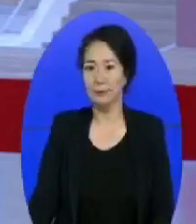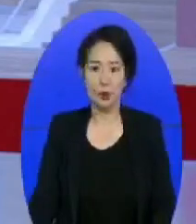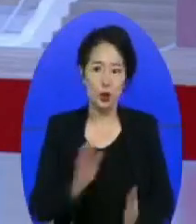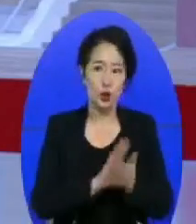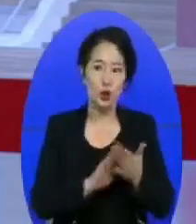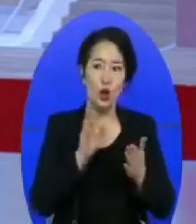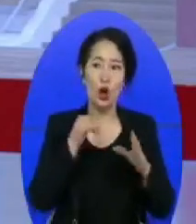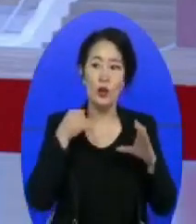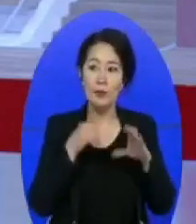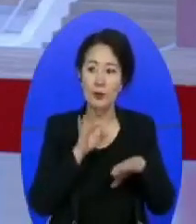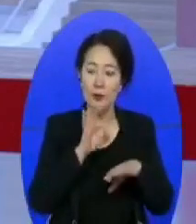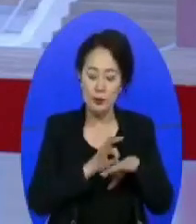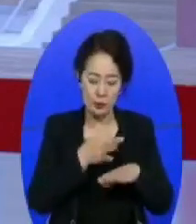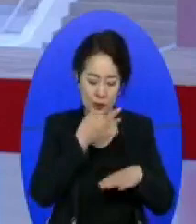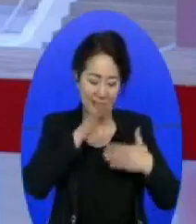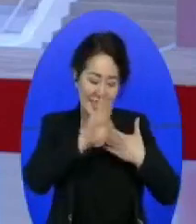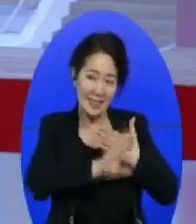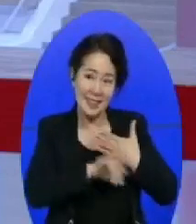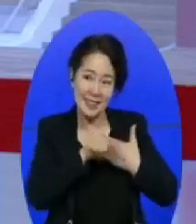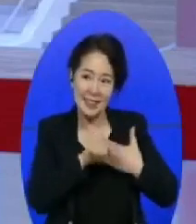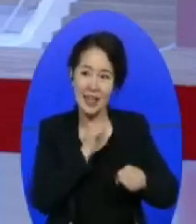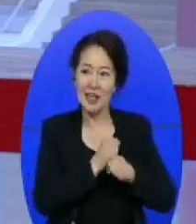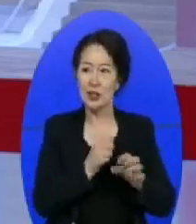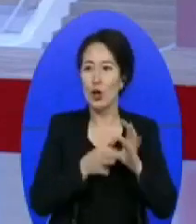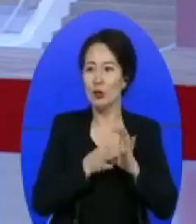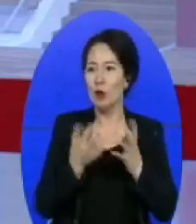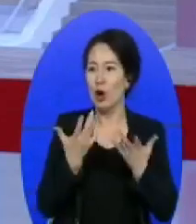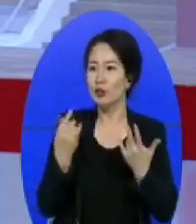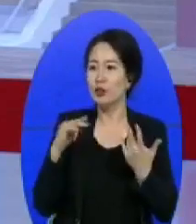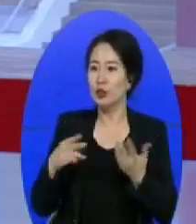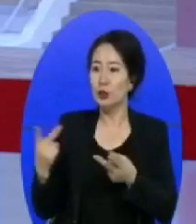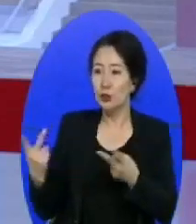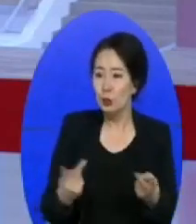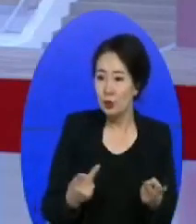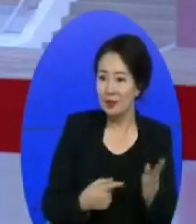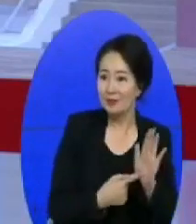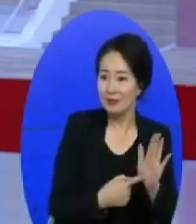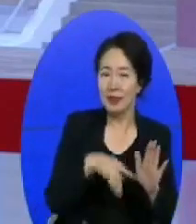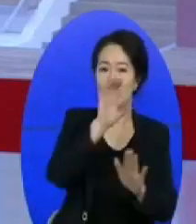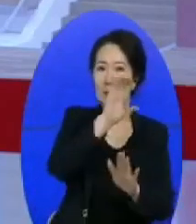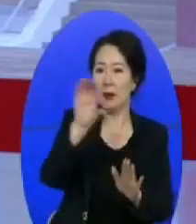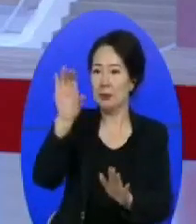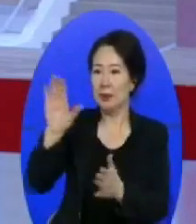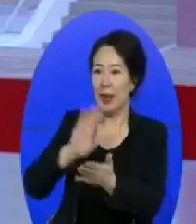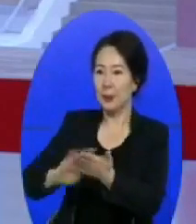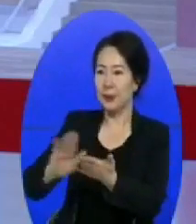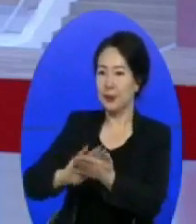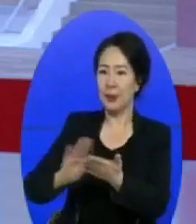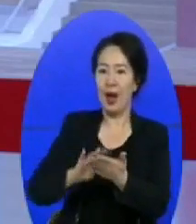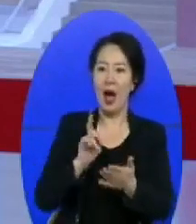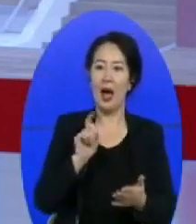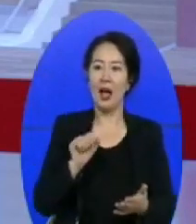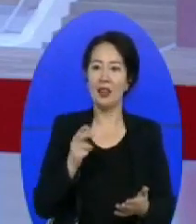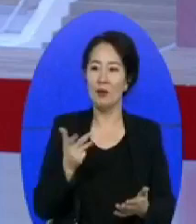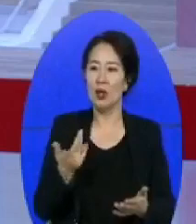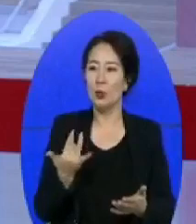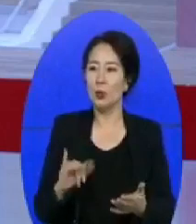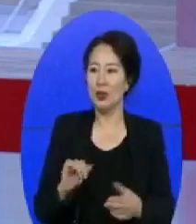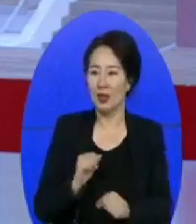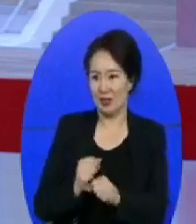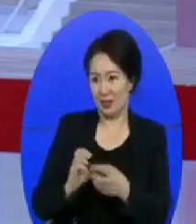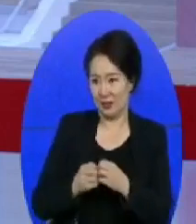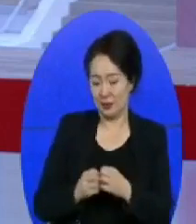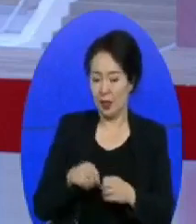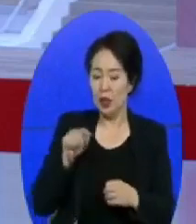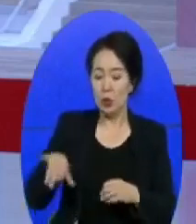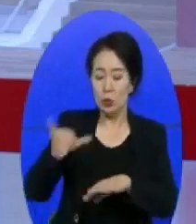Шин төрлийн коронавирусээс урдчилсан сэргийлэх ажлын хүрээнд олон нийтэд үйлчлдэг аж ахуйн нэгжүүдэд ариутгал халдвар гүйцэтгэлийг хийж байгаа. За энэ ажилд нийслэлийн төсөөс нийтдээ